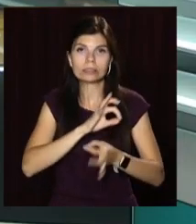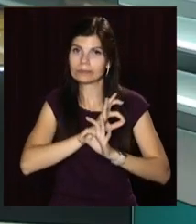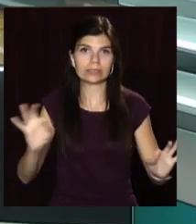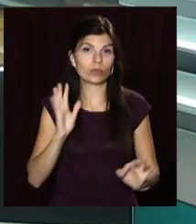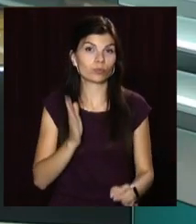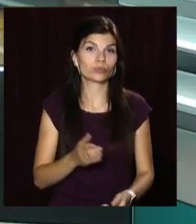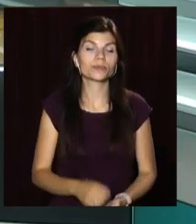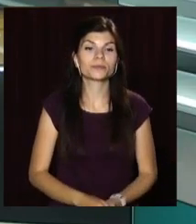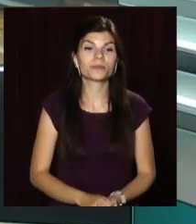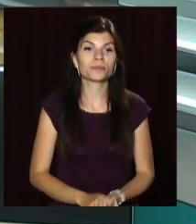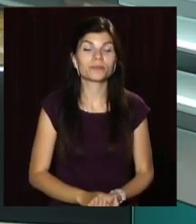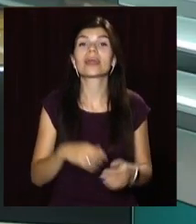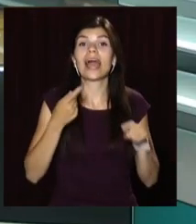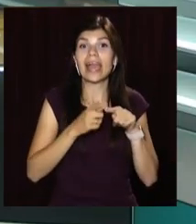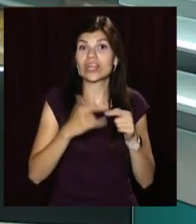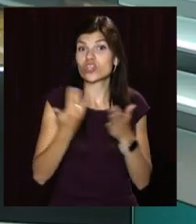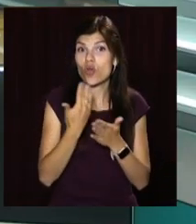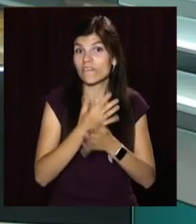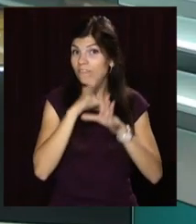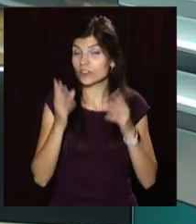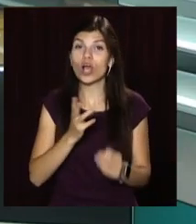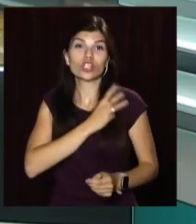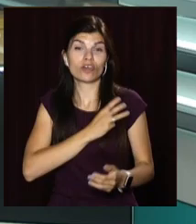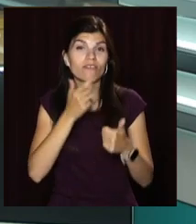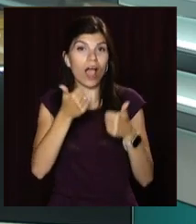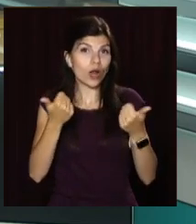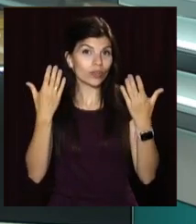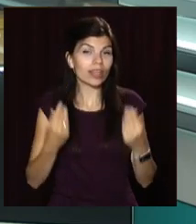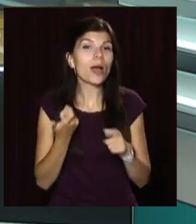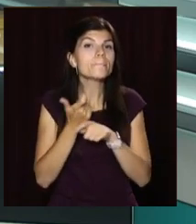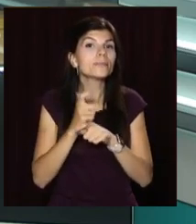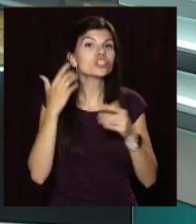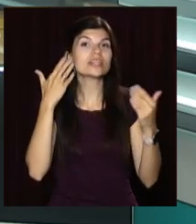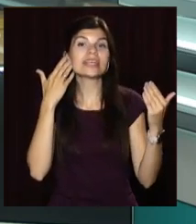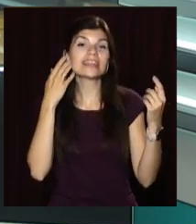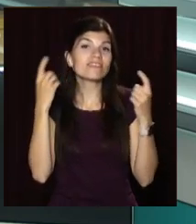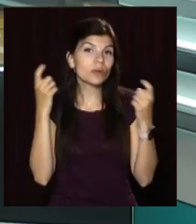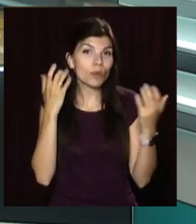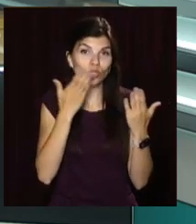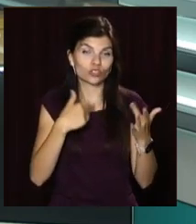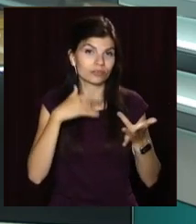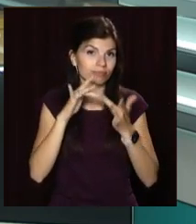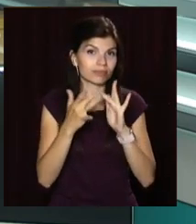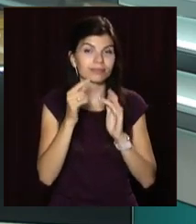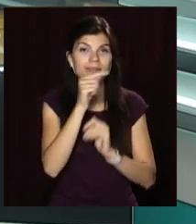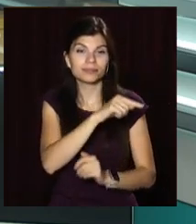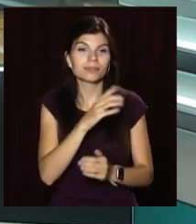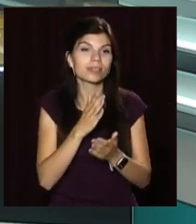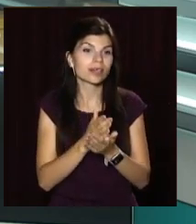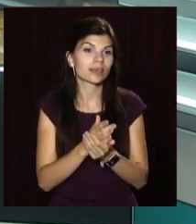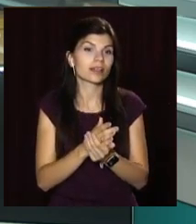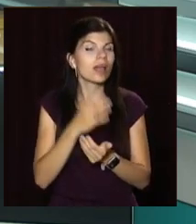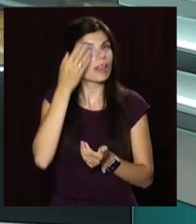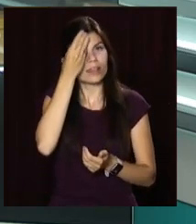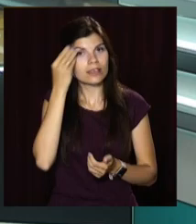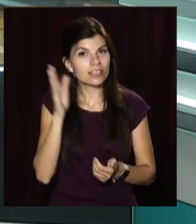І це були всі новини на цю годину. Бажаю вам гарного настрою. Більше інформації читайте на нашому сайті opentv.media.